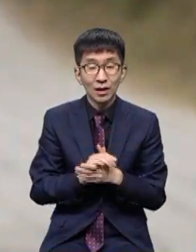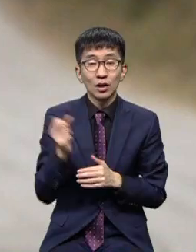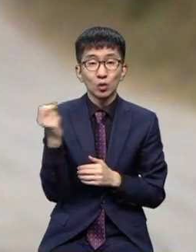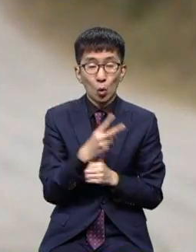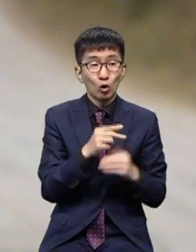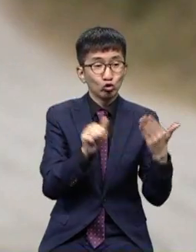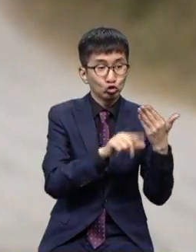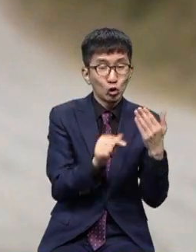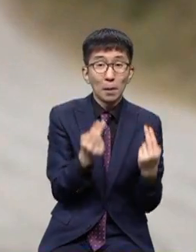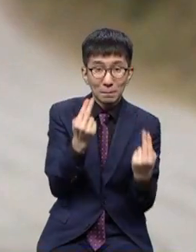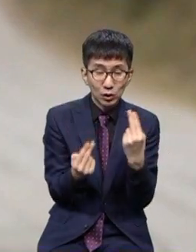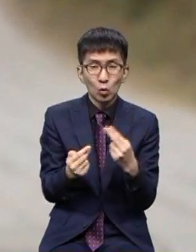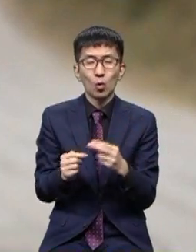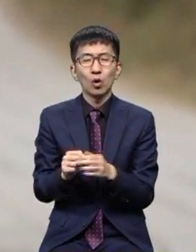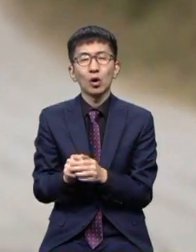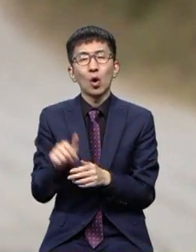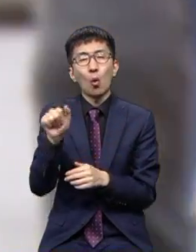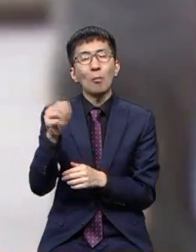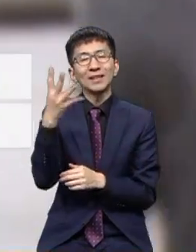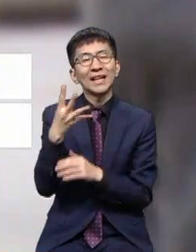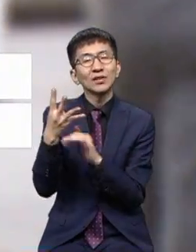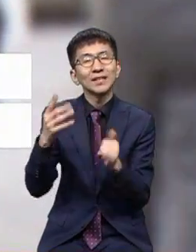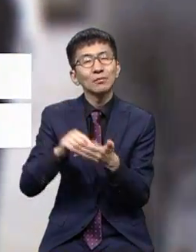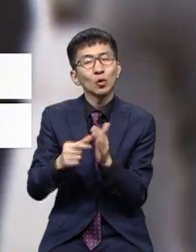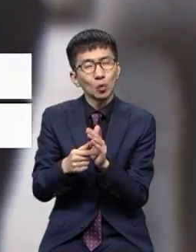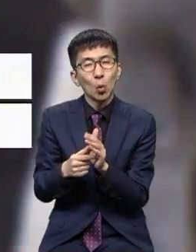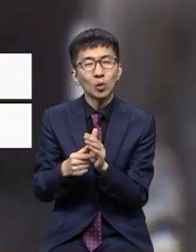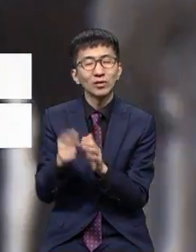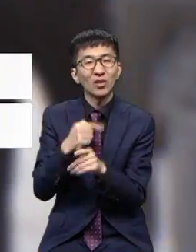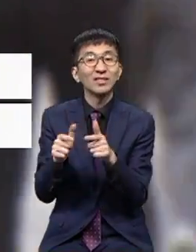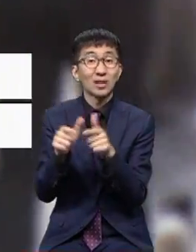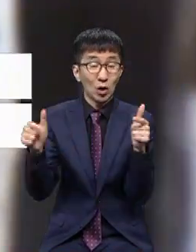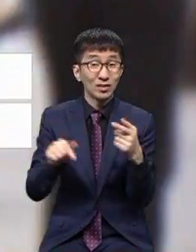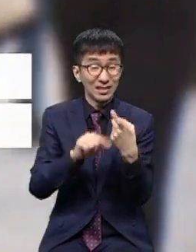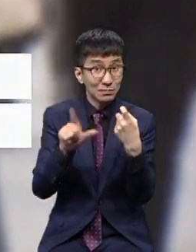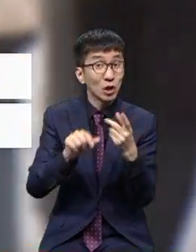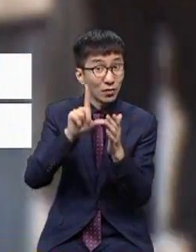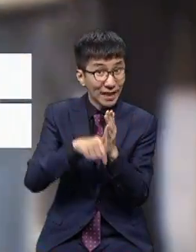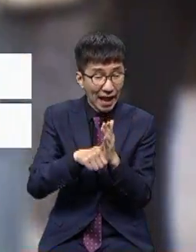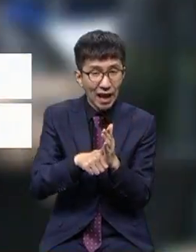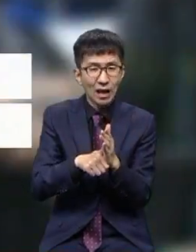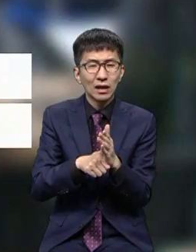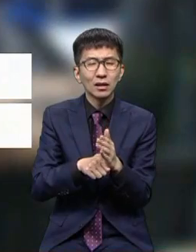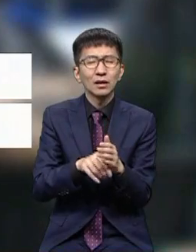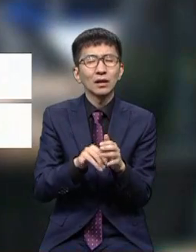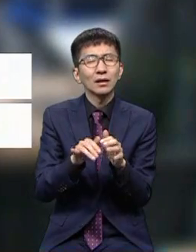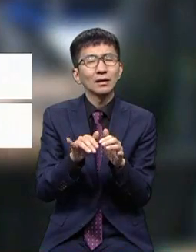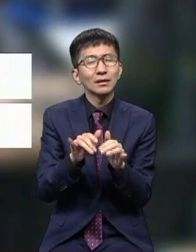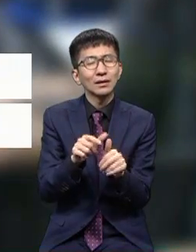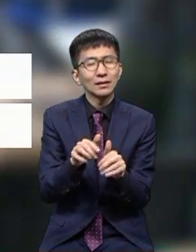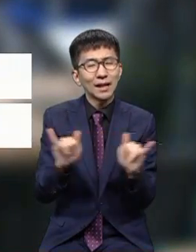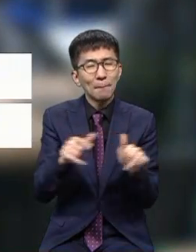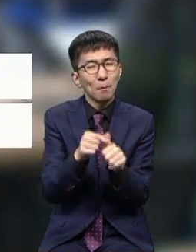9월에 비해 5만 4천 명 늘었다며 이런 추세라면 11월에는 고용 상황이 개선될